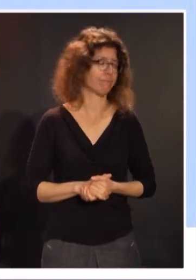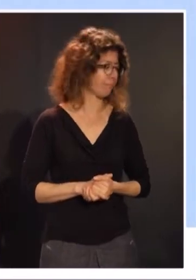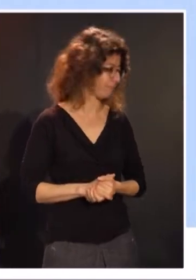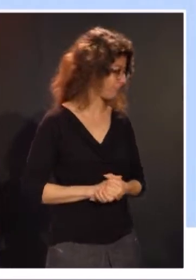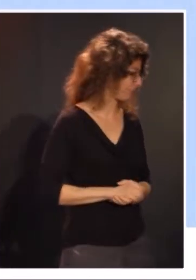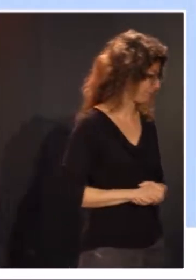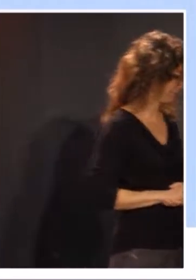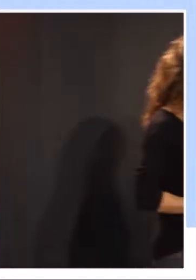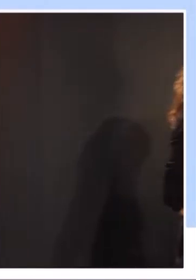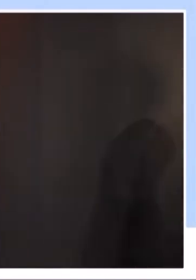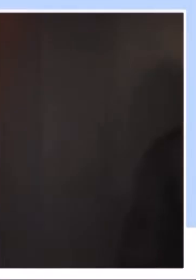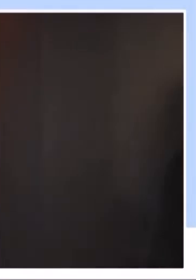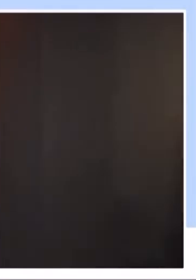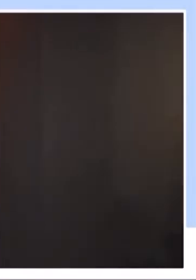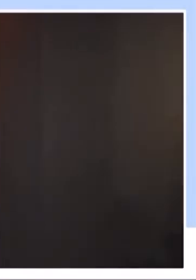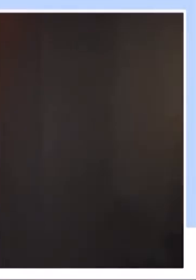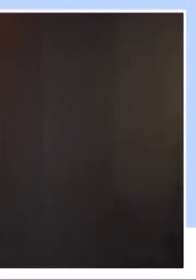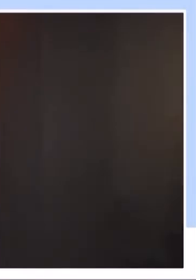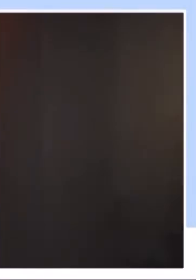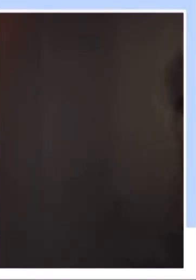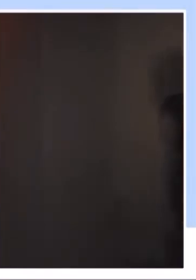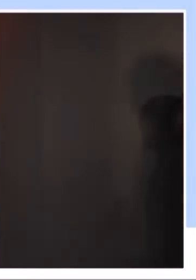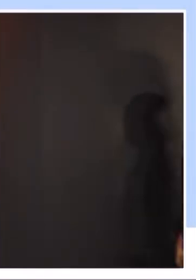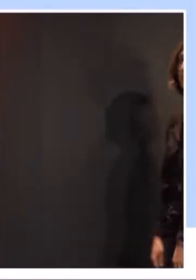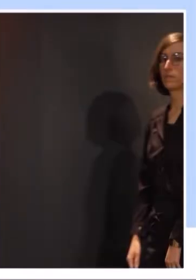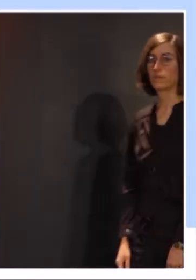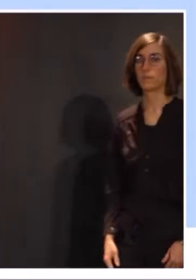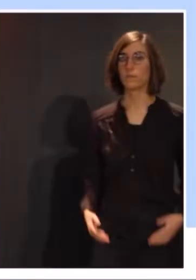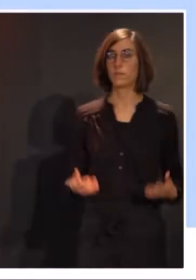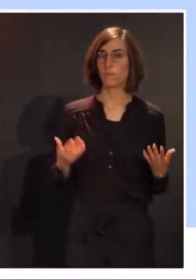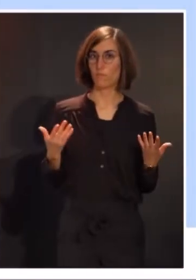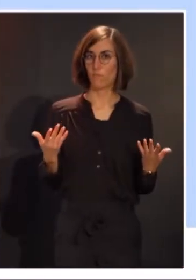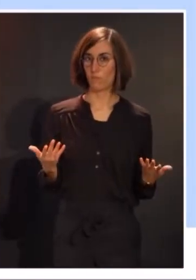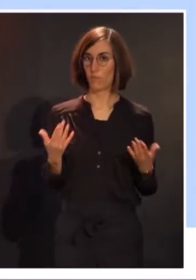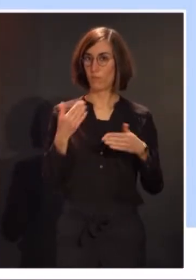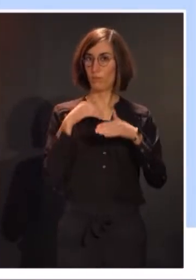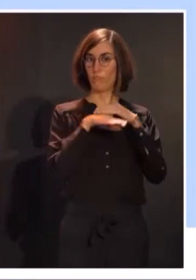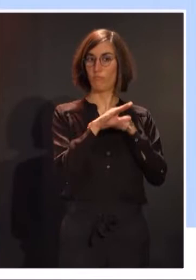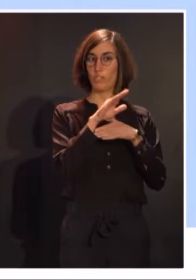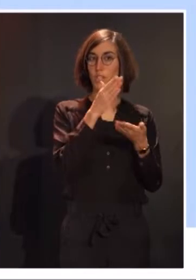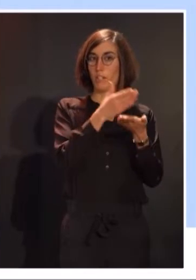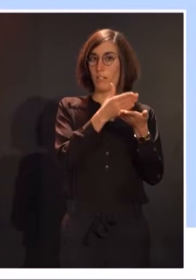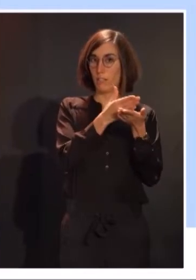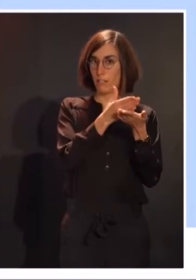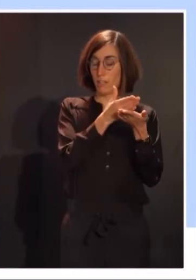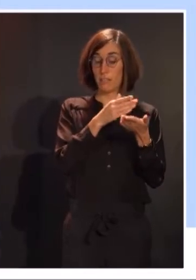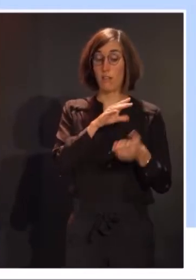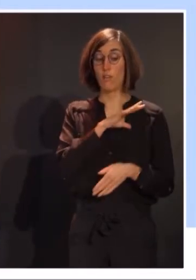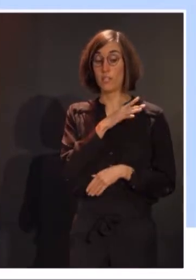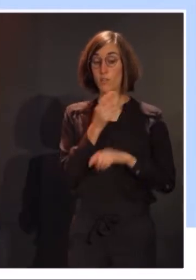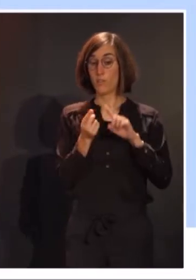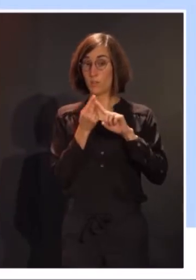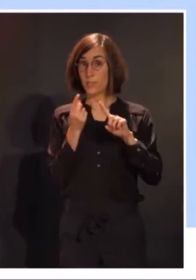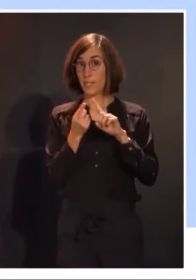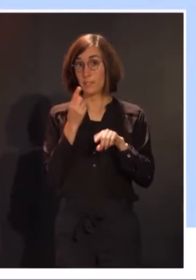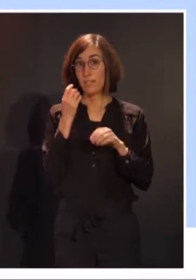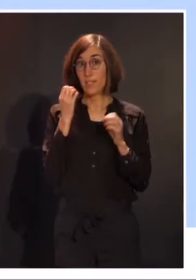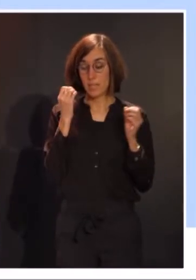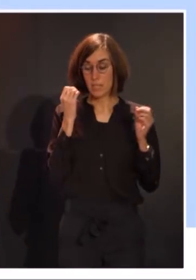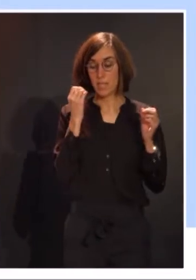Donc au niveau des adaptations scolaires, l'enseignant spécialisé a besoin de souvent